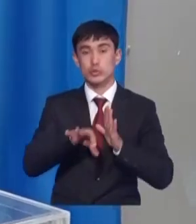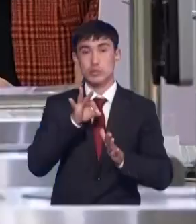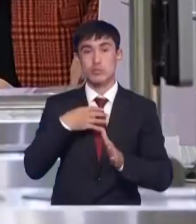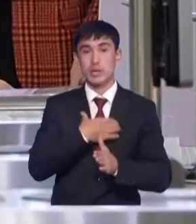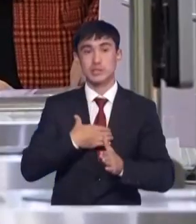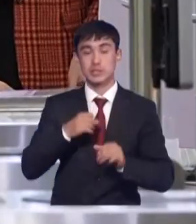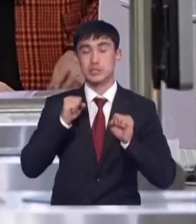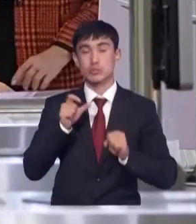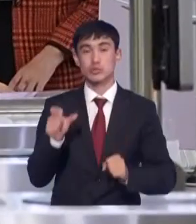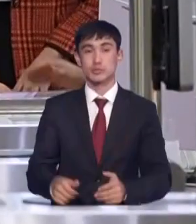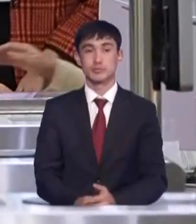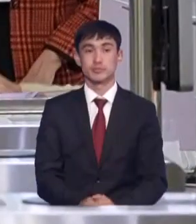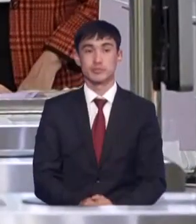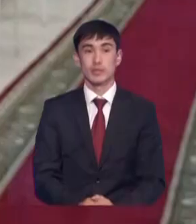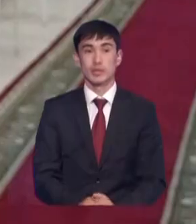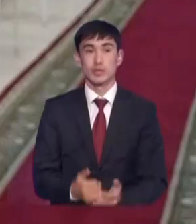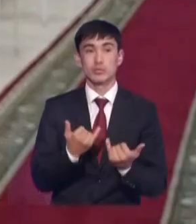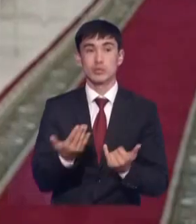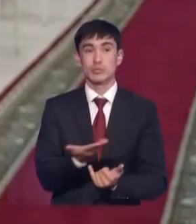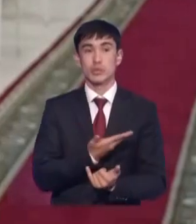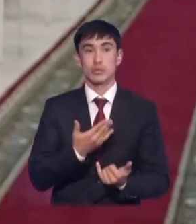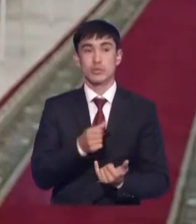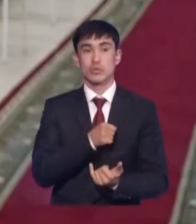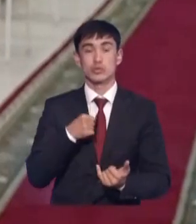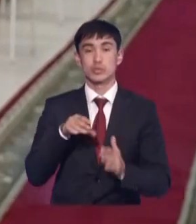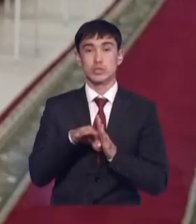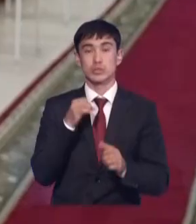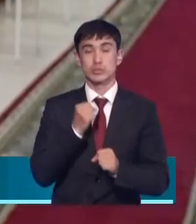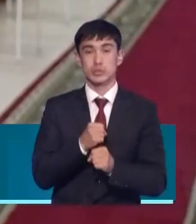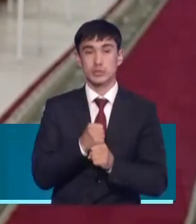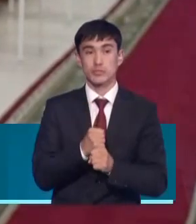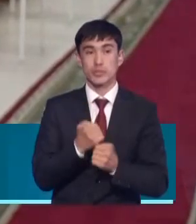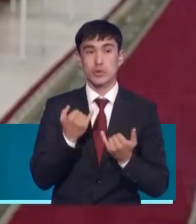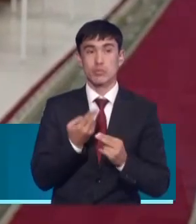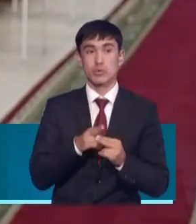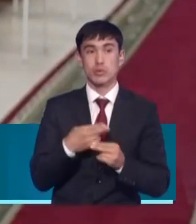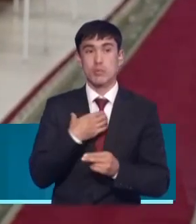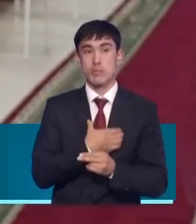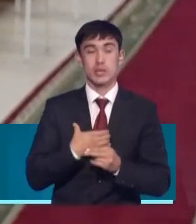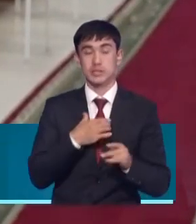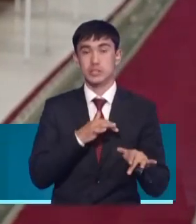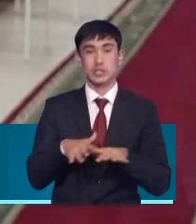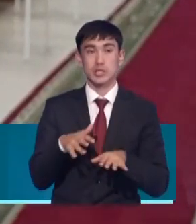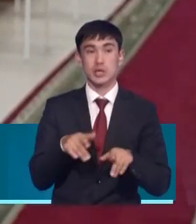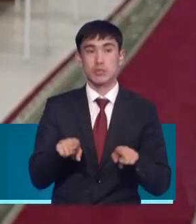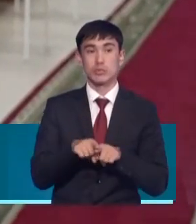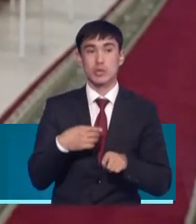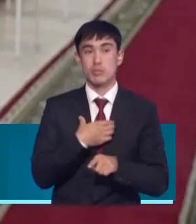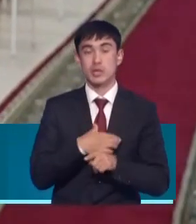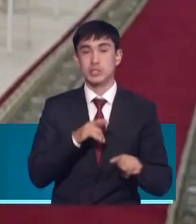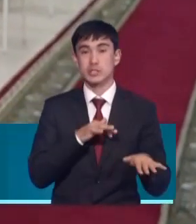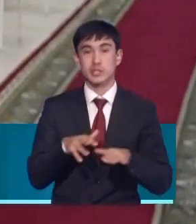маңызды дейді спортшы. Бүгін мен өз таңдауымды жасадым. Бұл өте маңызды шара. Мұндай маңызды